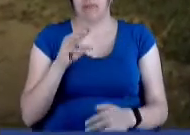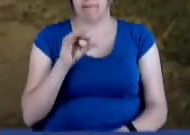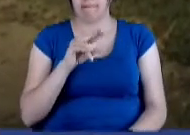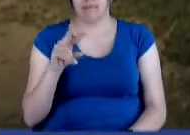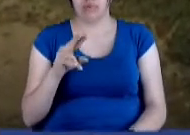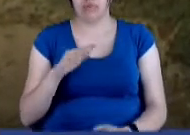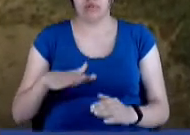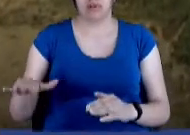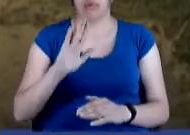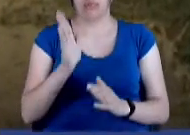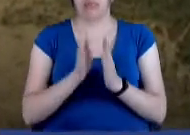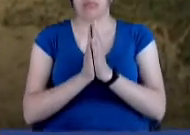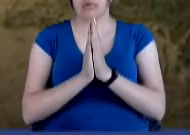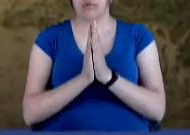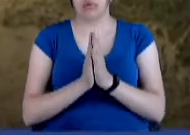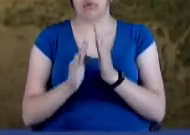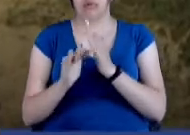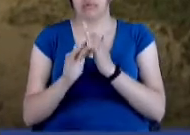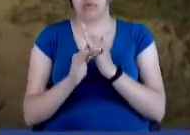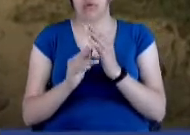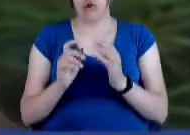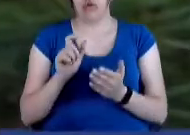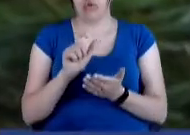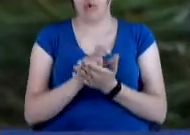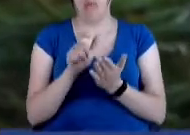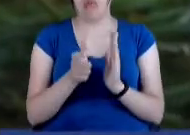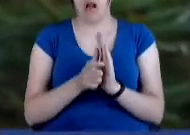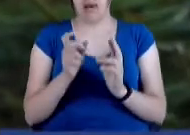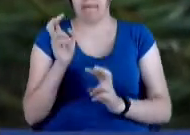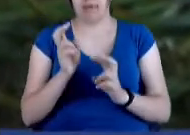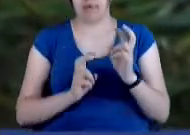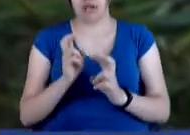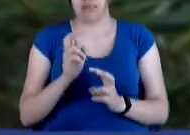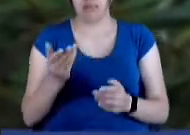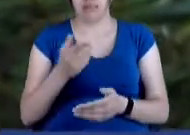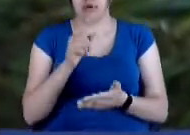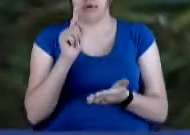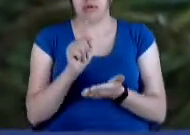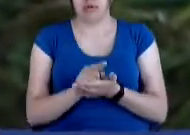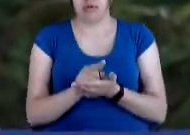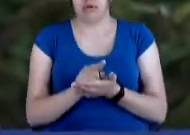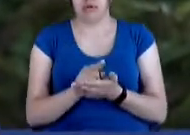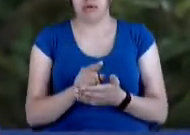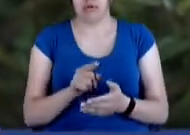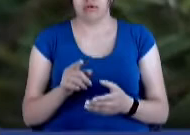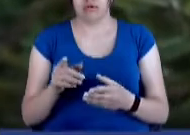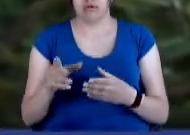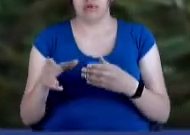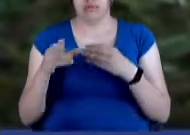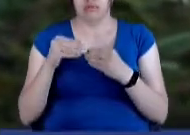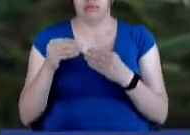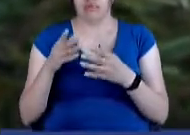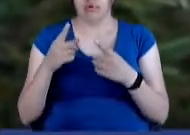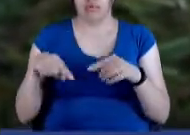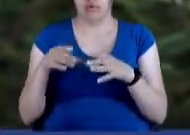Говорить, буде прохати про допомогу комунальне підприємство. Ми обов'язково з всім благоустрою,